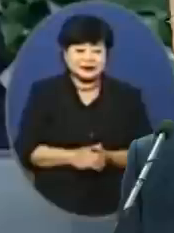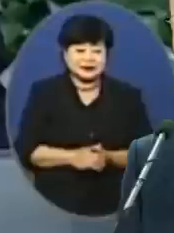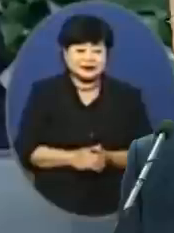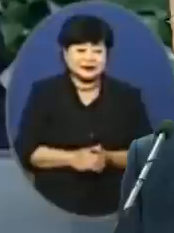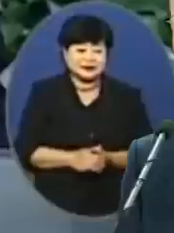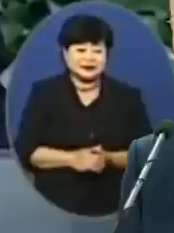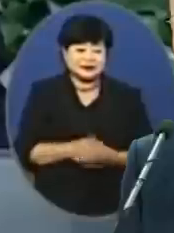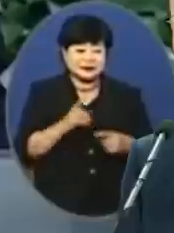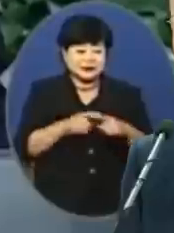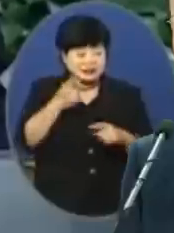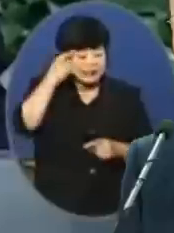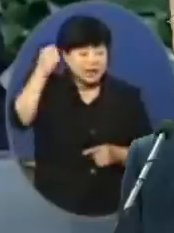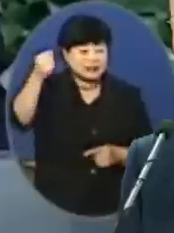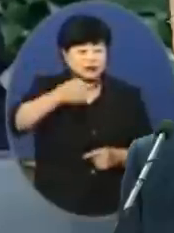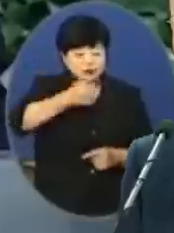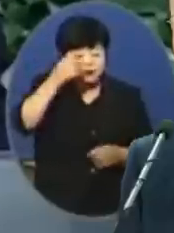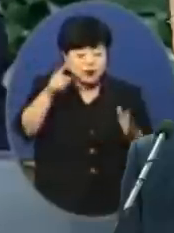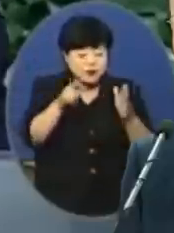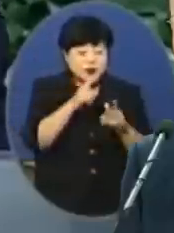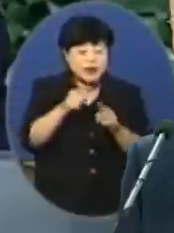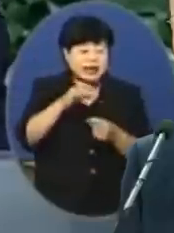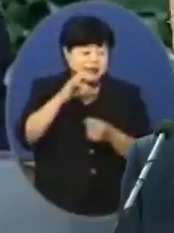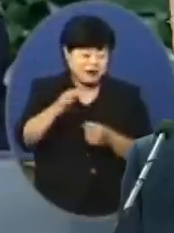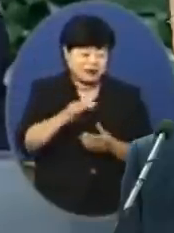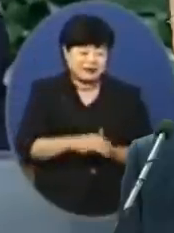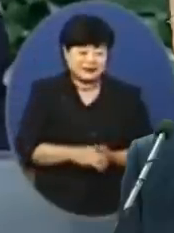하고 꿈을 꾸고 믿고 말하면